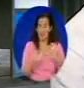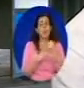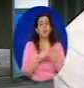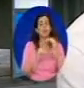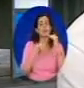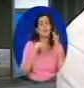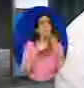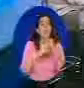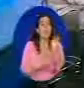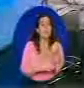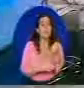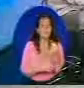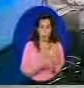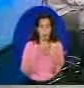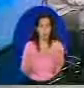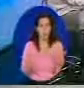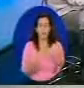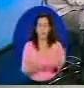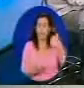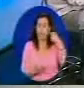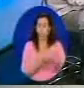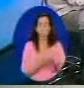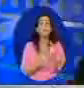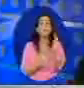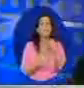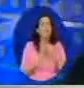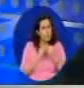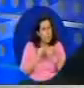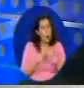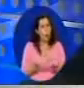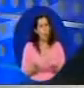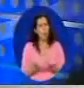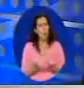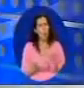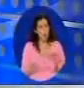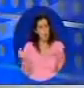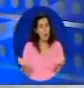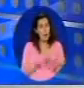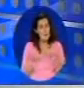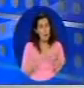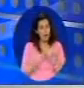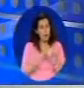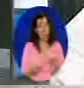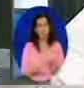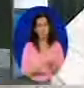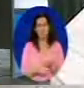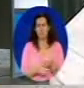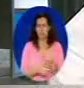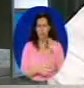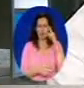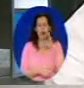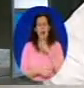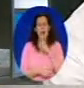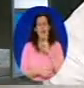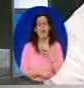מחירים. נכון, זה עכשיו נהיה טרנד שלם. משרד האוצר אומר לנו כל יום, תתמקחו, זה בקמפיין רשמי שהוא עושה. אני חושב שהבעיה אף פעם לא הייתה בצרכנים, הבעיה